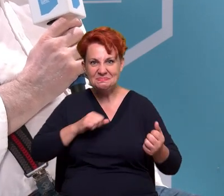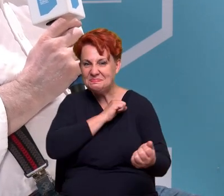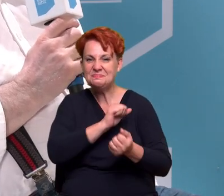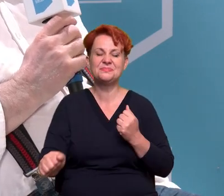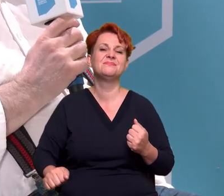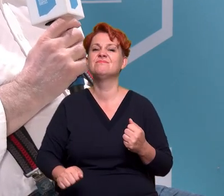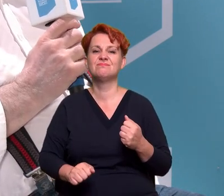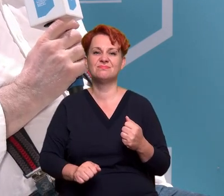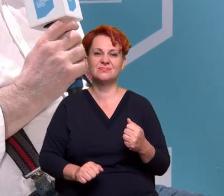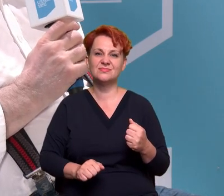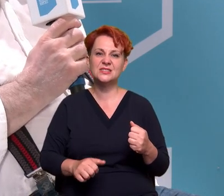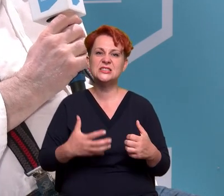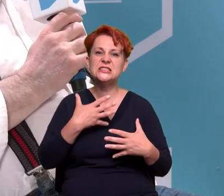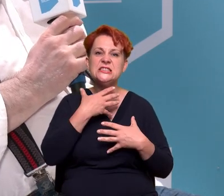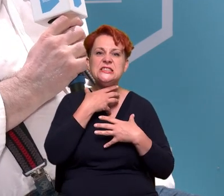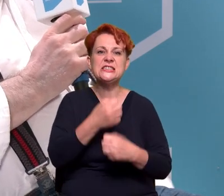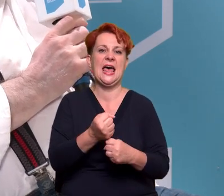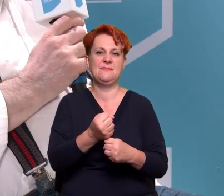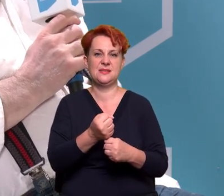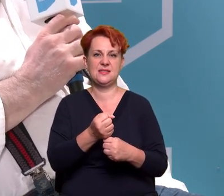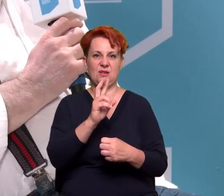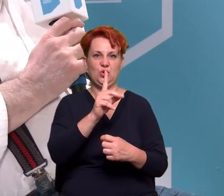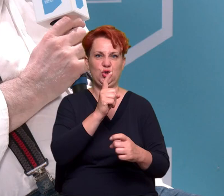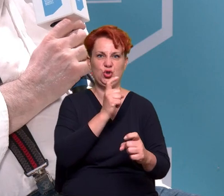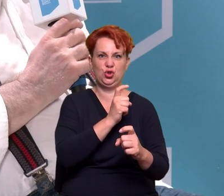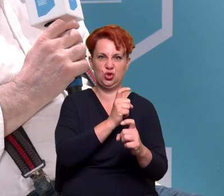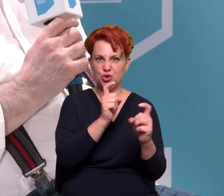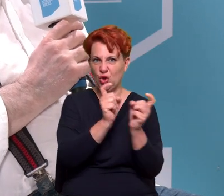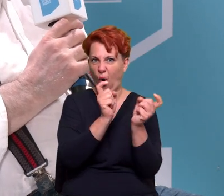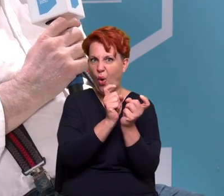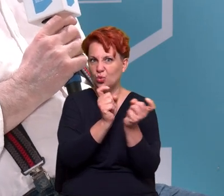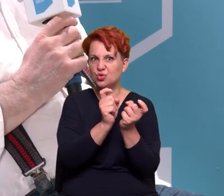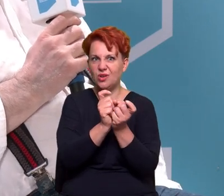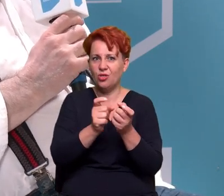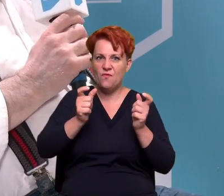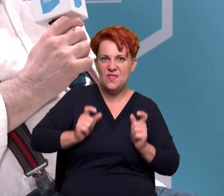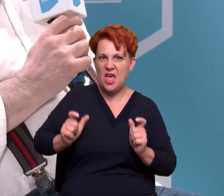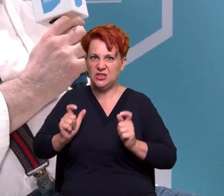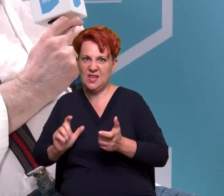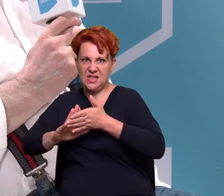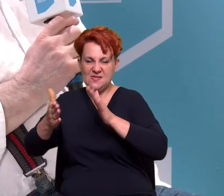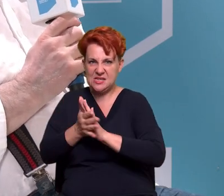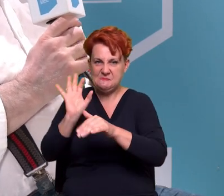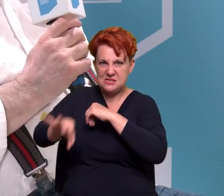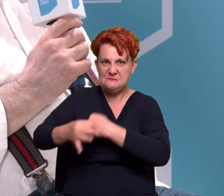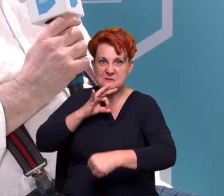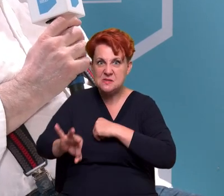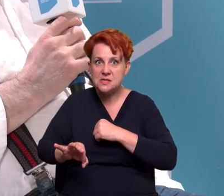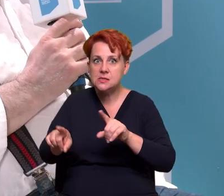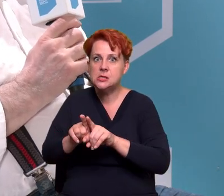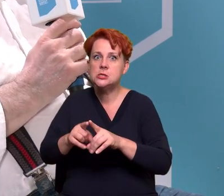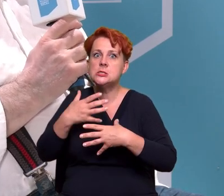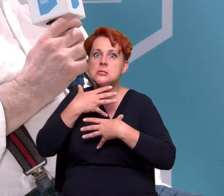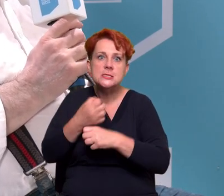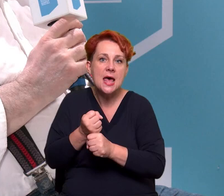zemsty na sąsiadach i że obiektem tej zemsty są przedmioty. Wtedy zobaczyłem, że przedmioty są